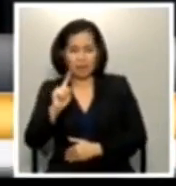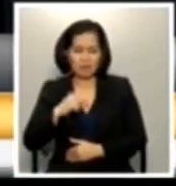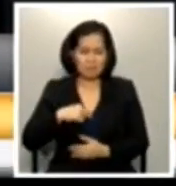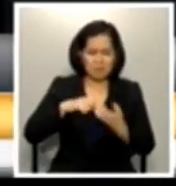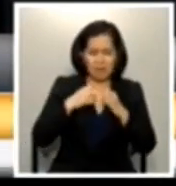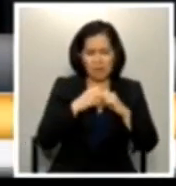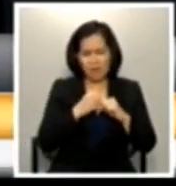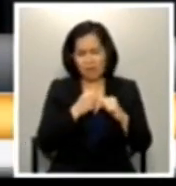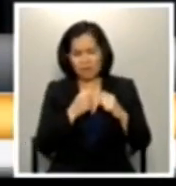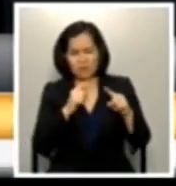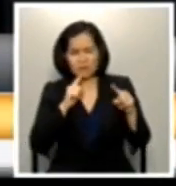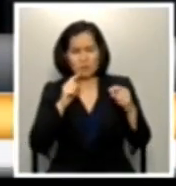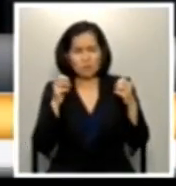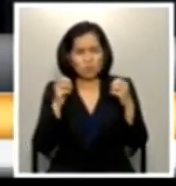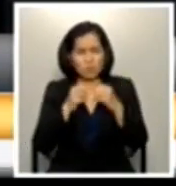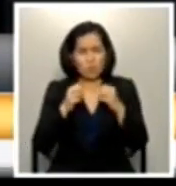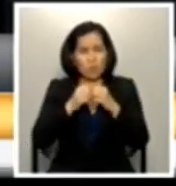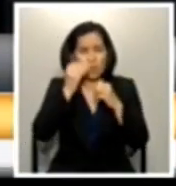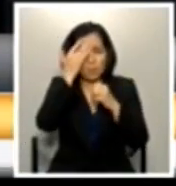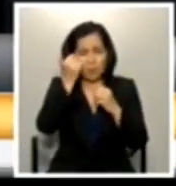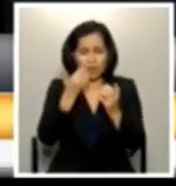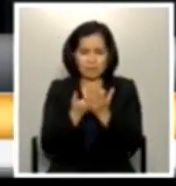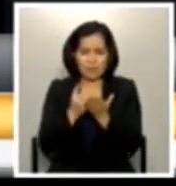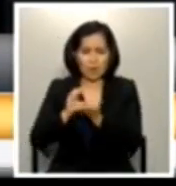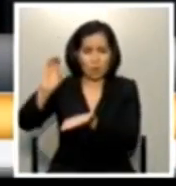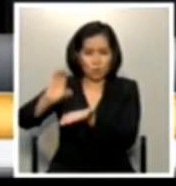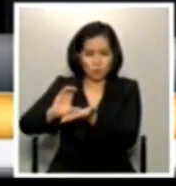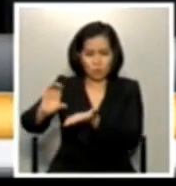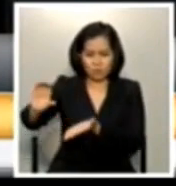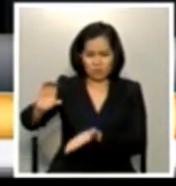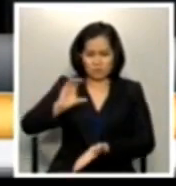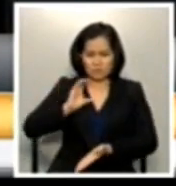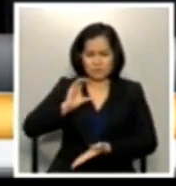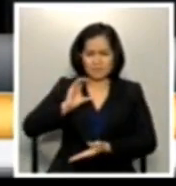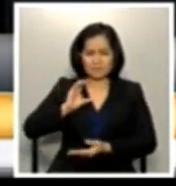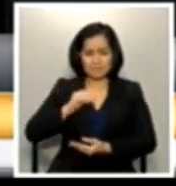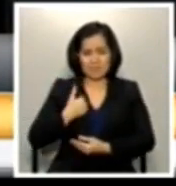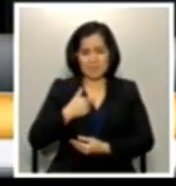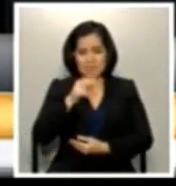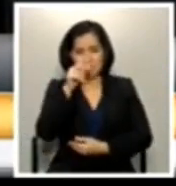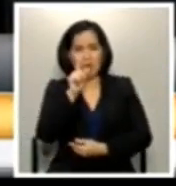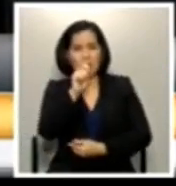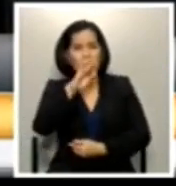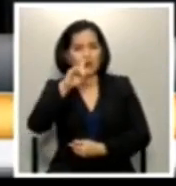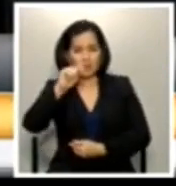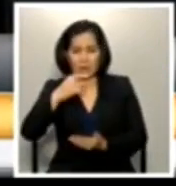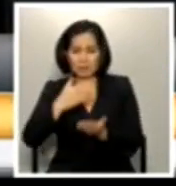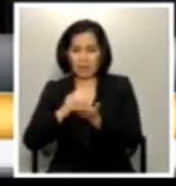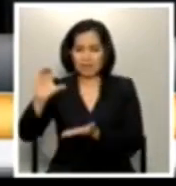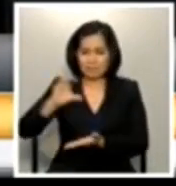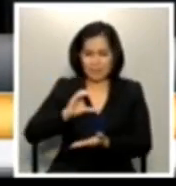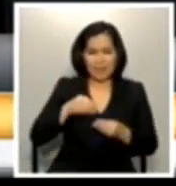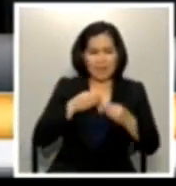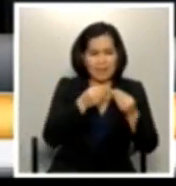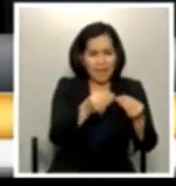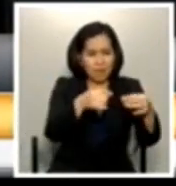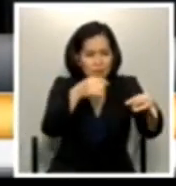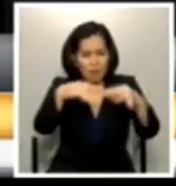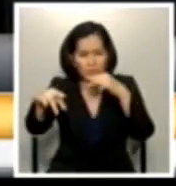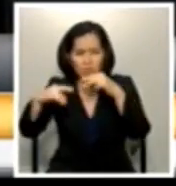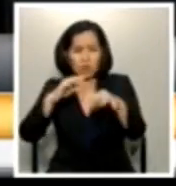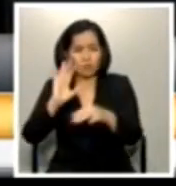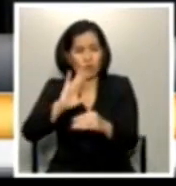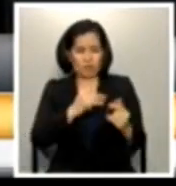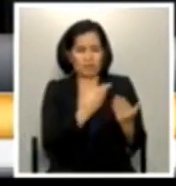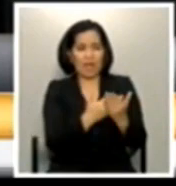าของการที่ได้เงินกองทุนไปโดยผ่านองค์กรปกครองส่วนท้องถิ่นแล้วไม่ตรงกับวัตถุประสงค์ที่พี่น้องต้องการ